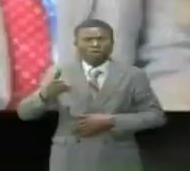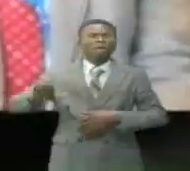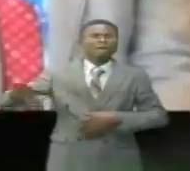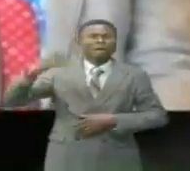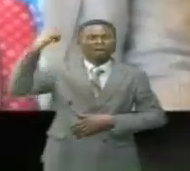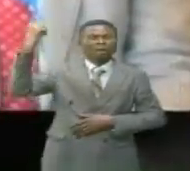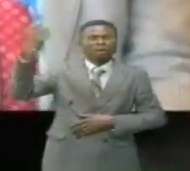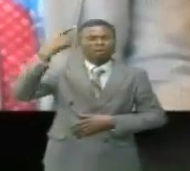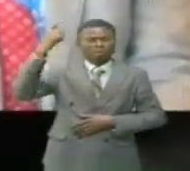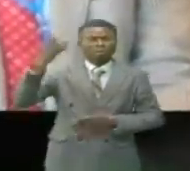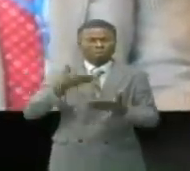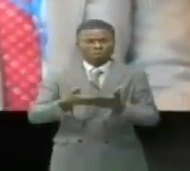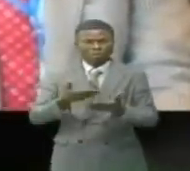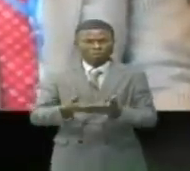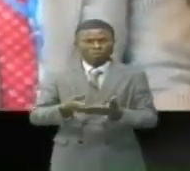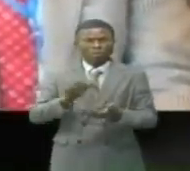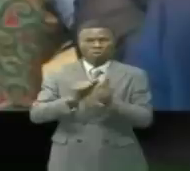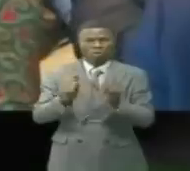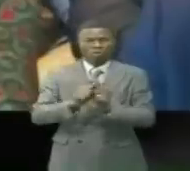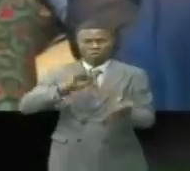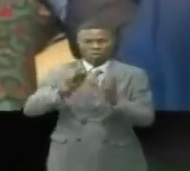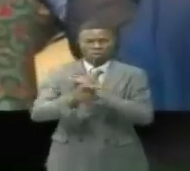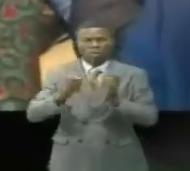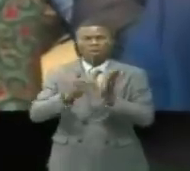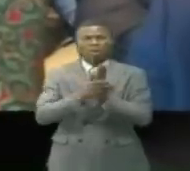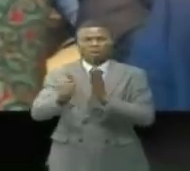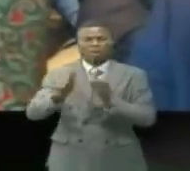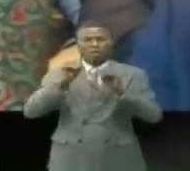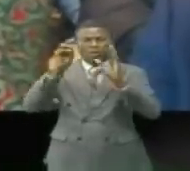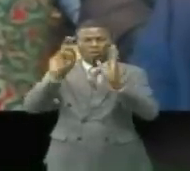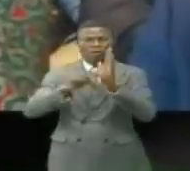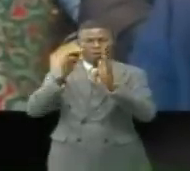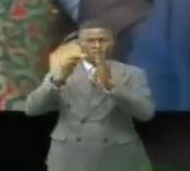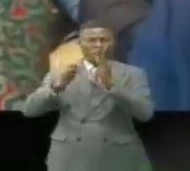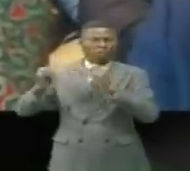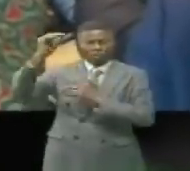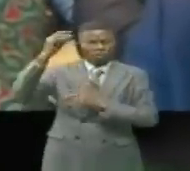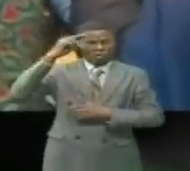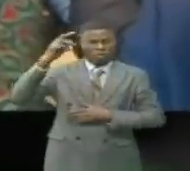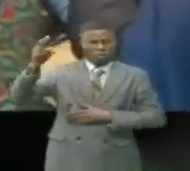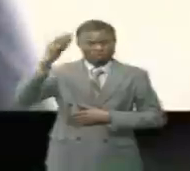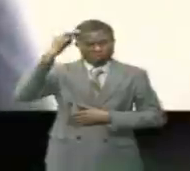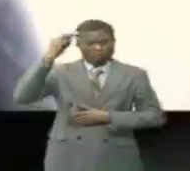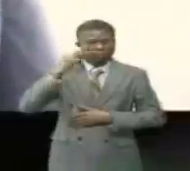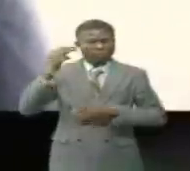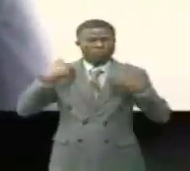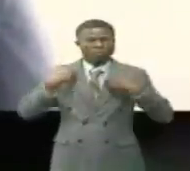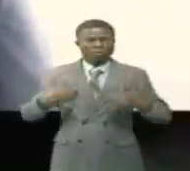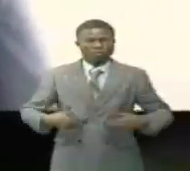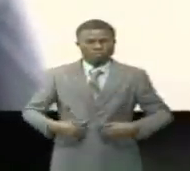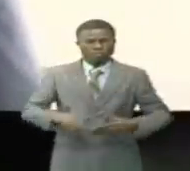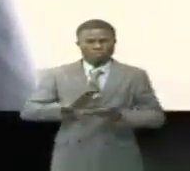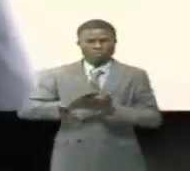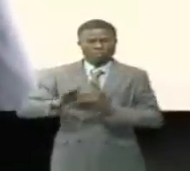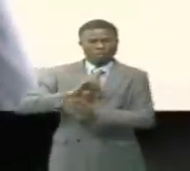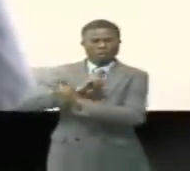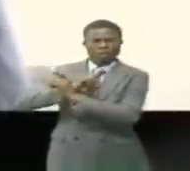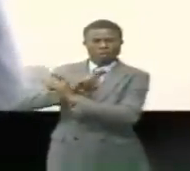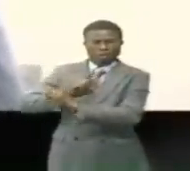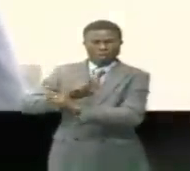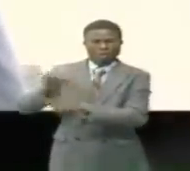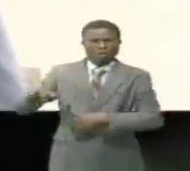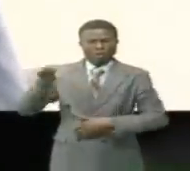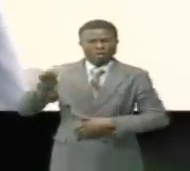nationale et mondiale sur l'amélioration de la qualité de l'enseignement supérieur et universitaire. Le ministre de la Santé, Hygiène et Prévention,